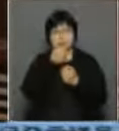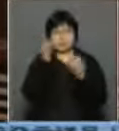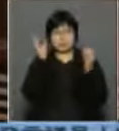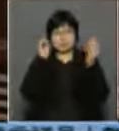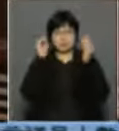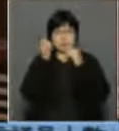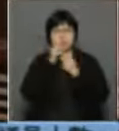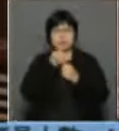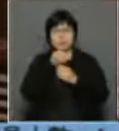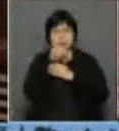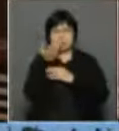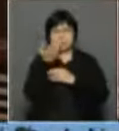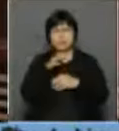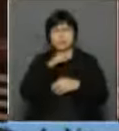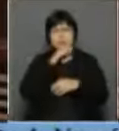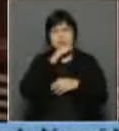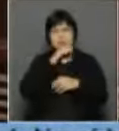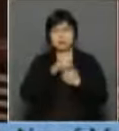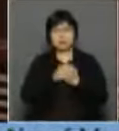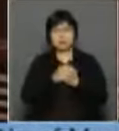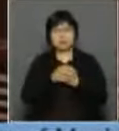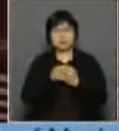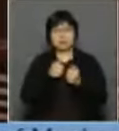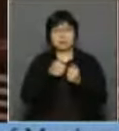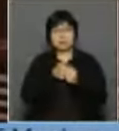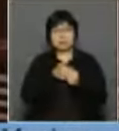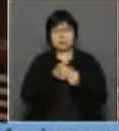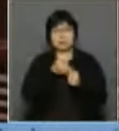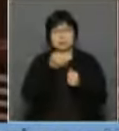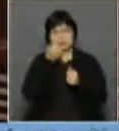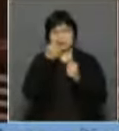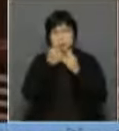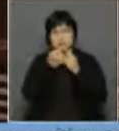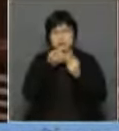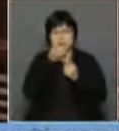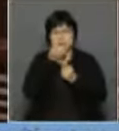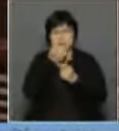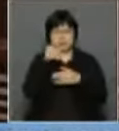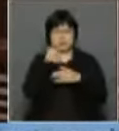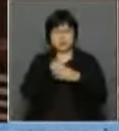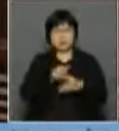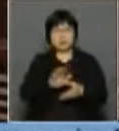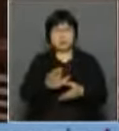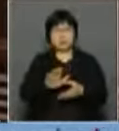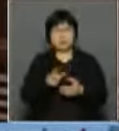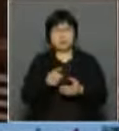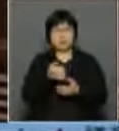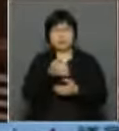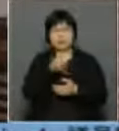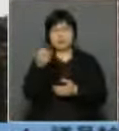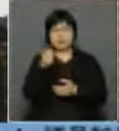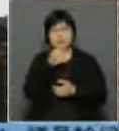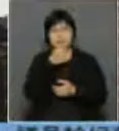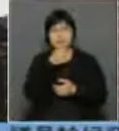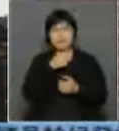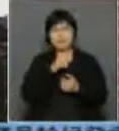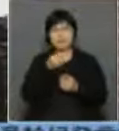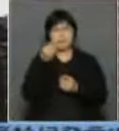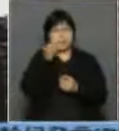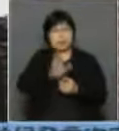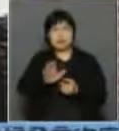說如果他們不跟市民意見投票，就不讓他們離開。究